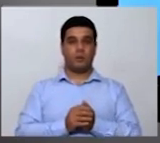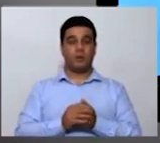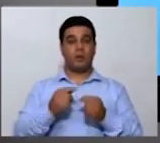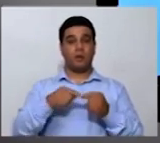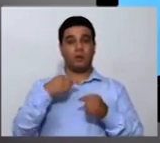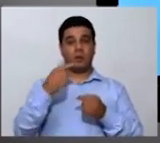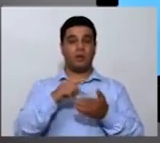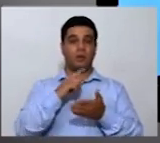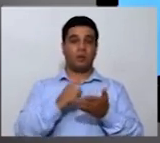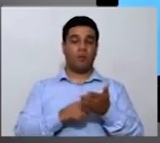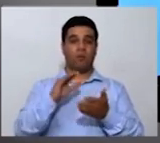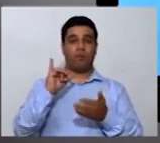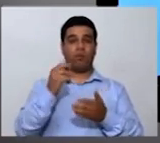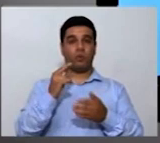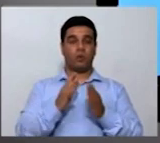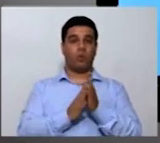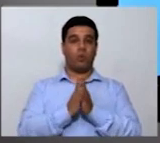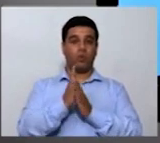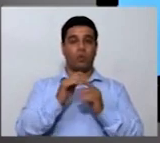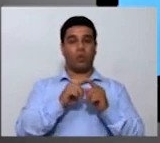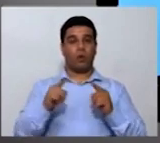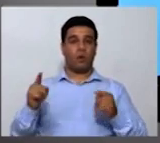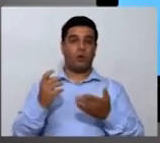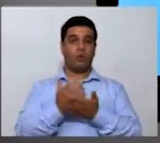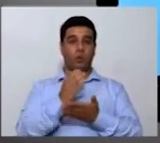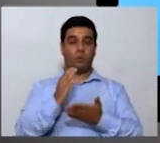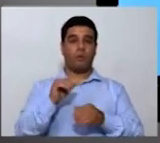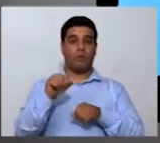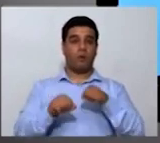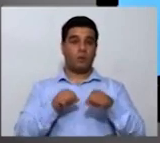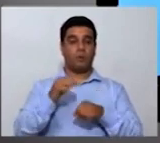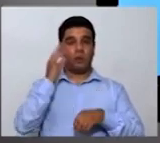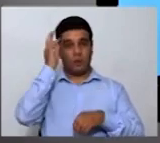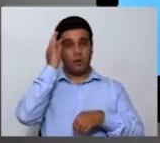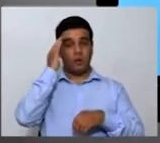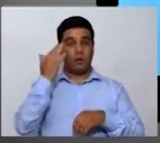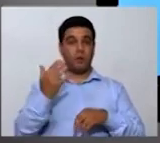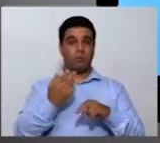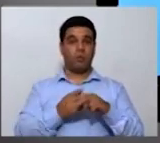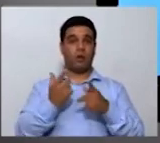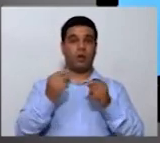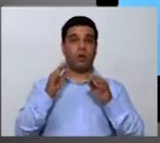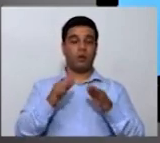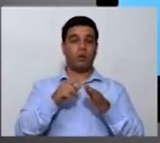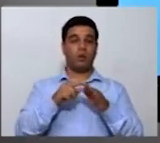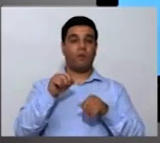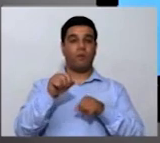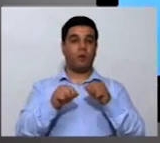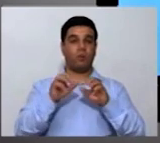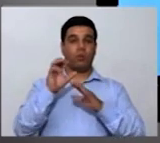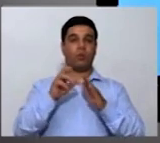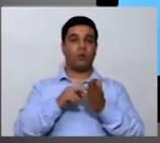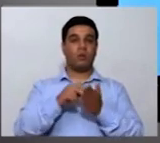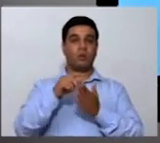Keyingi savol, funksiyaning o'sish oralig'ini toping. Velosipedni eslaymiz-a? Demak, qayerda velosipedimiz toqqa